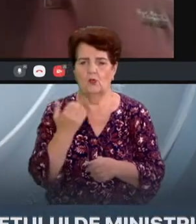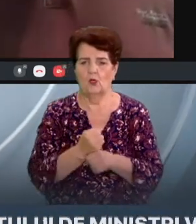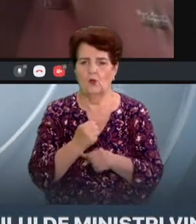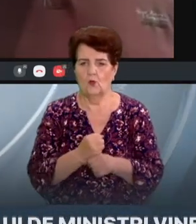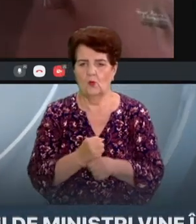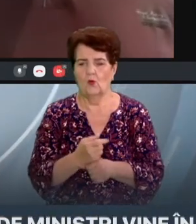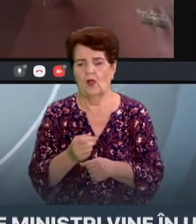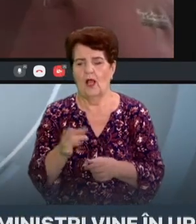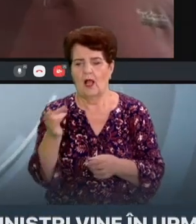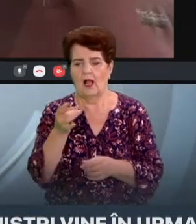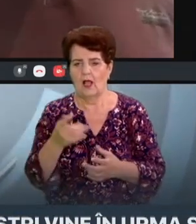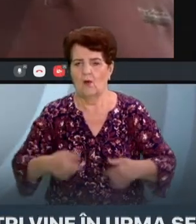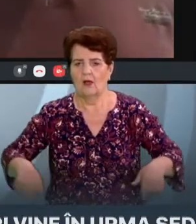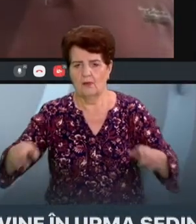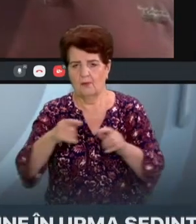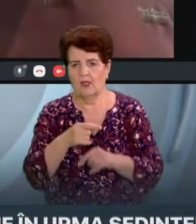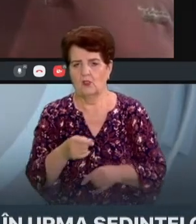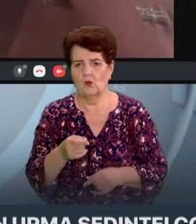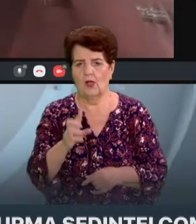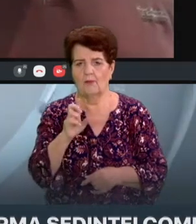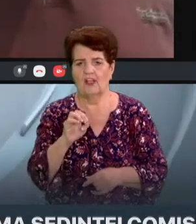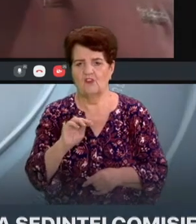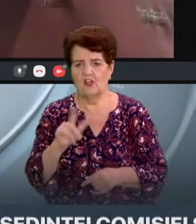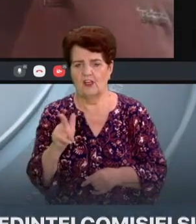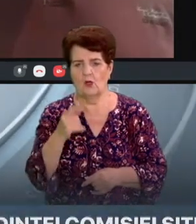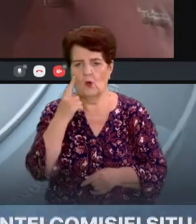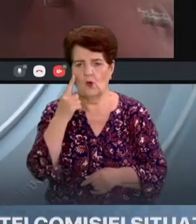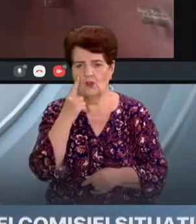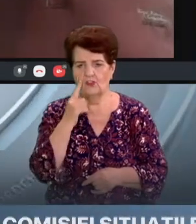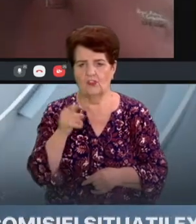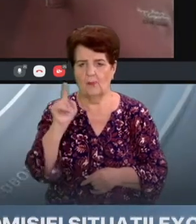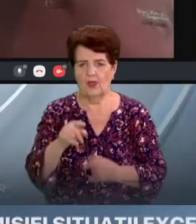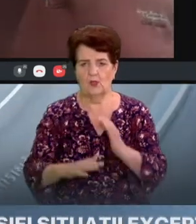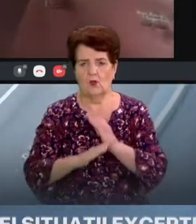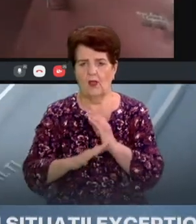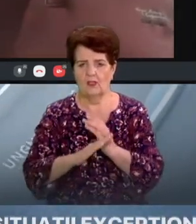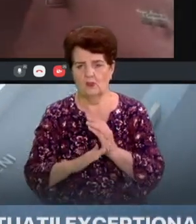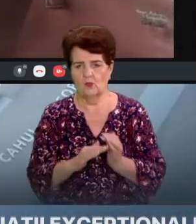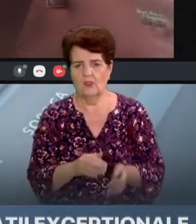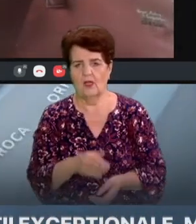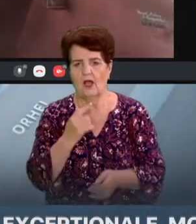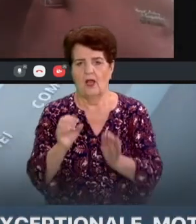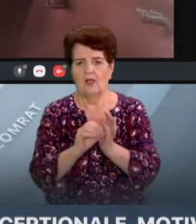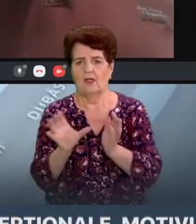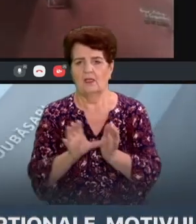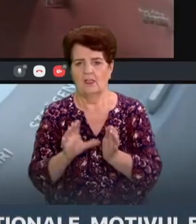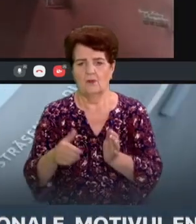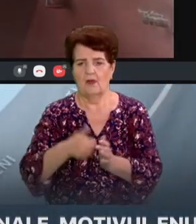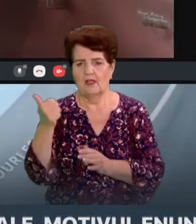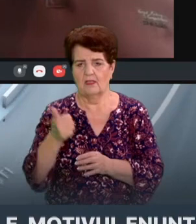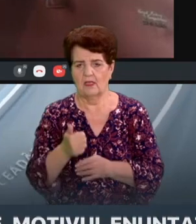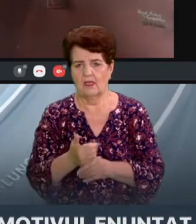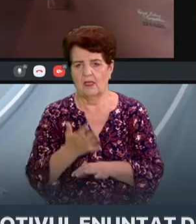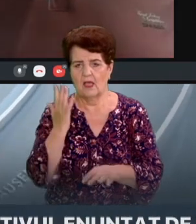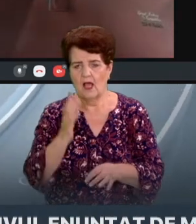prin prejur, Briceni, Ocnița, pentru a ne ajuta, dar încercăm mai ales la nivel de electricitate să restabilim mai întâi, mai